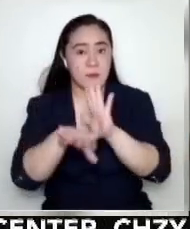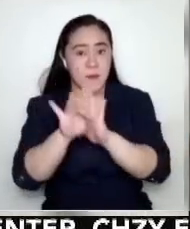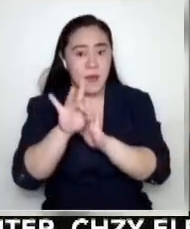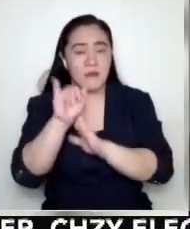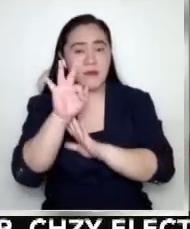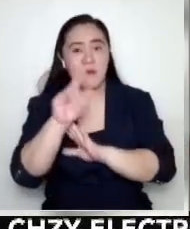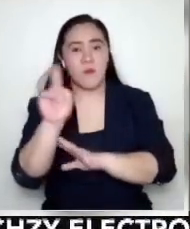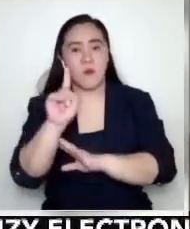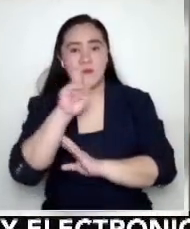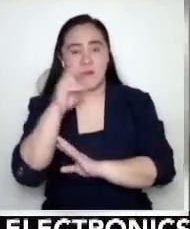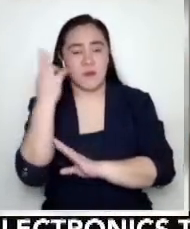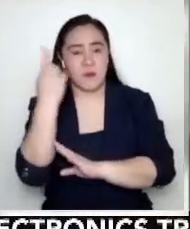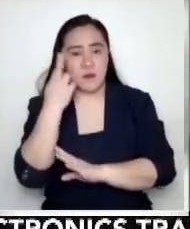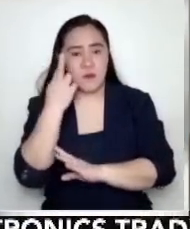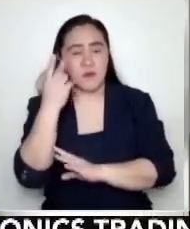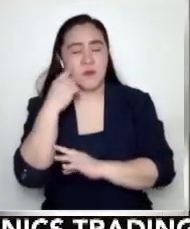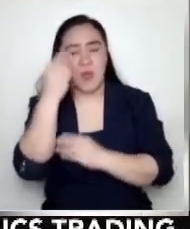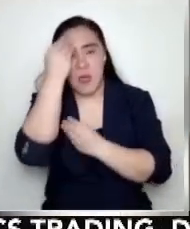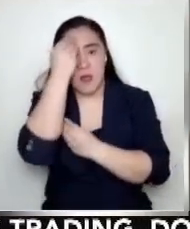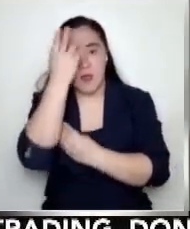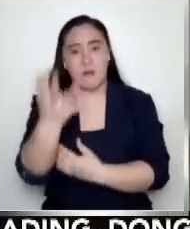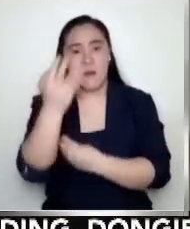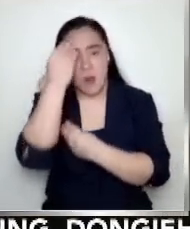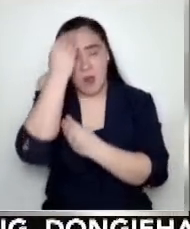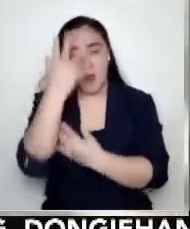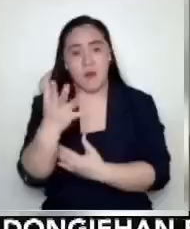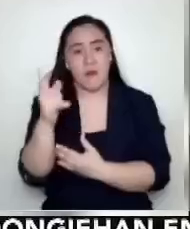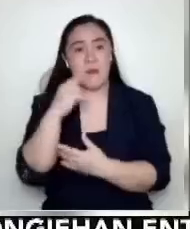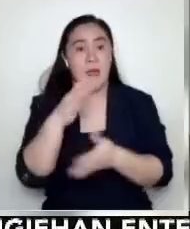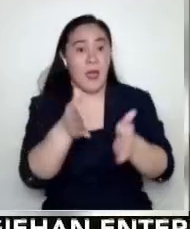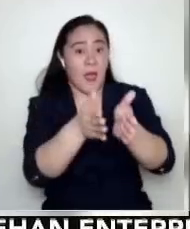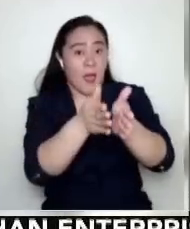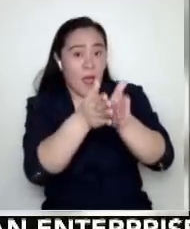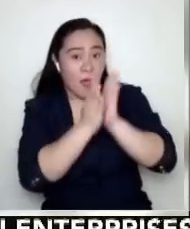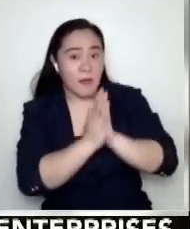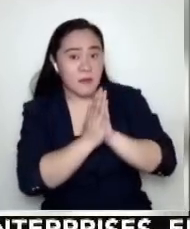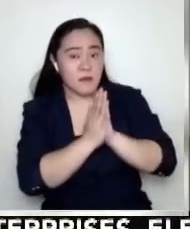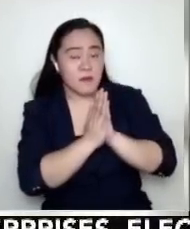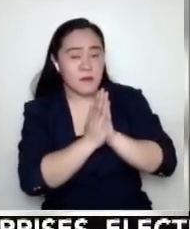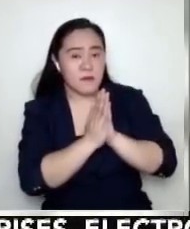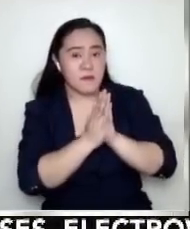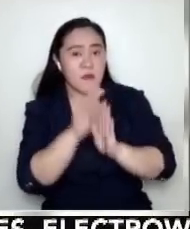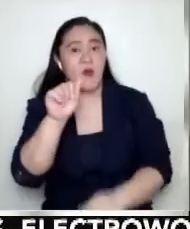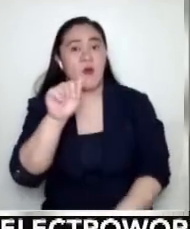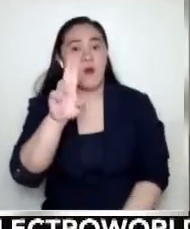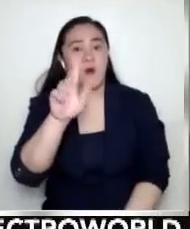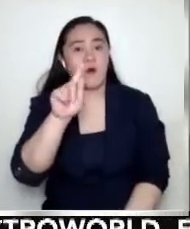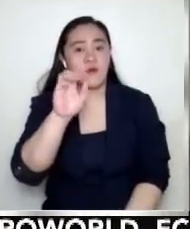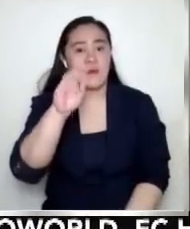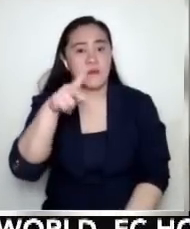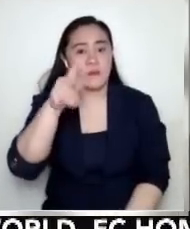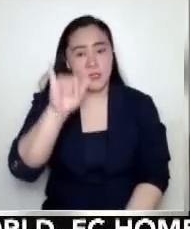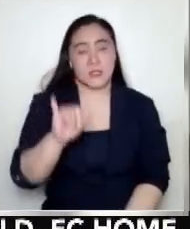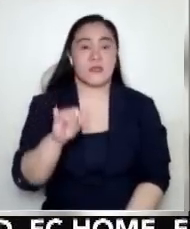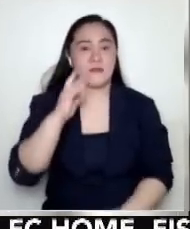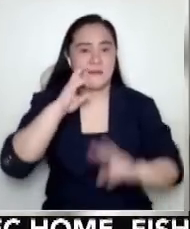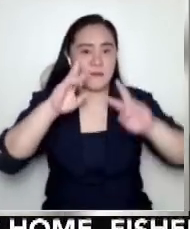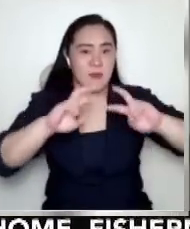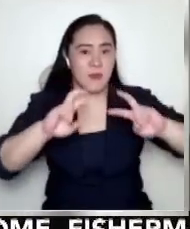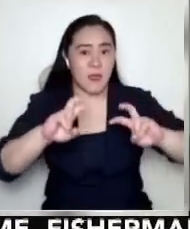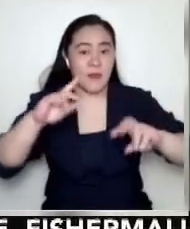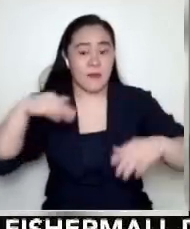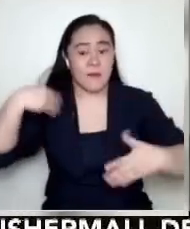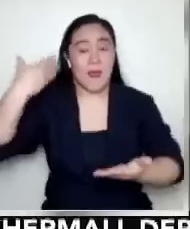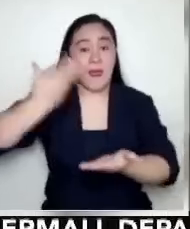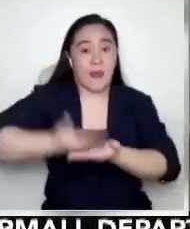the information that they have requested an autopsy once the remains arrive.